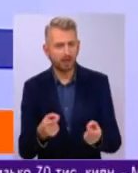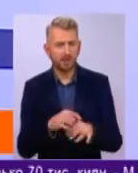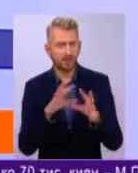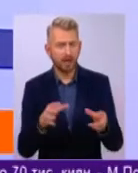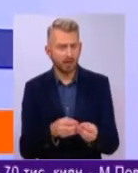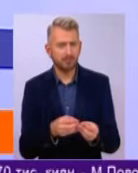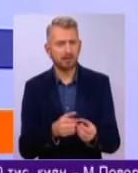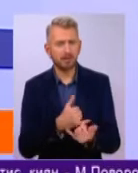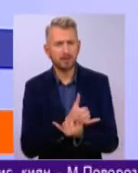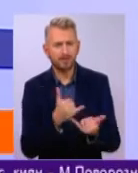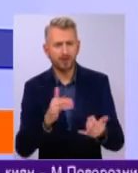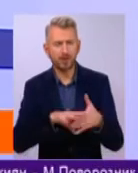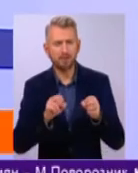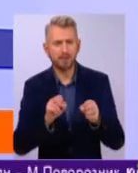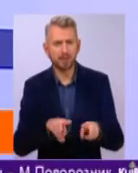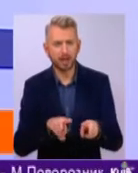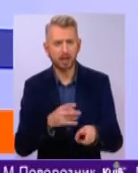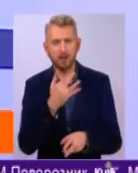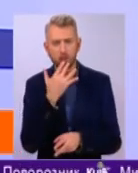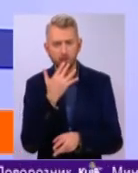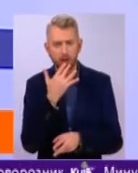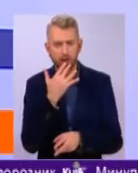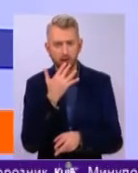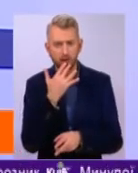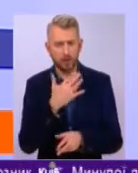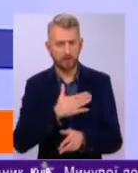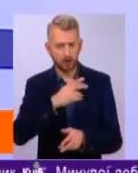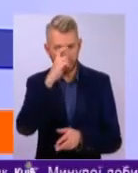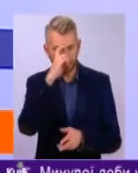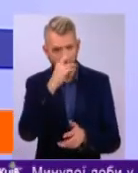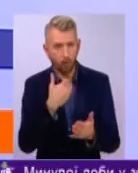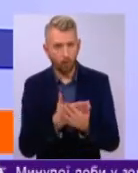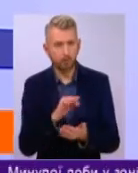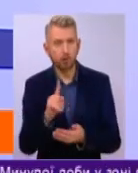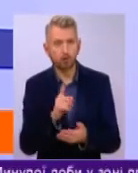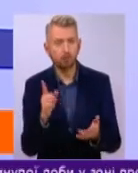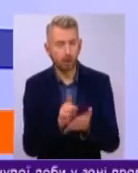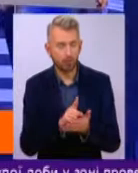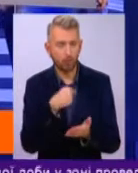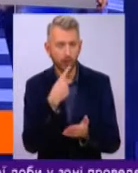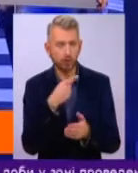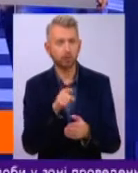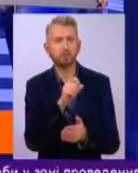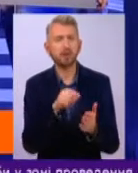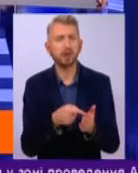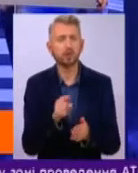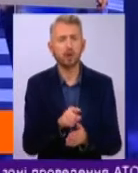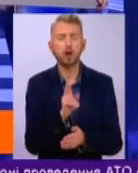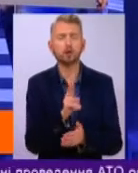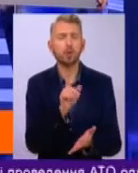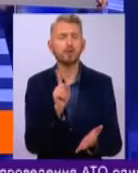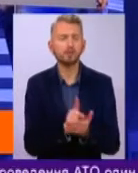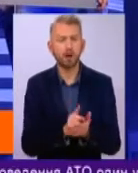взагалі забезпечення безпеки національної безпосередньо нашої держави. От про що ми маємо говорити. Тут питання до того, хтось має